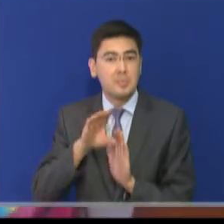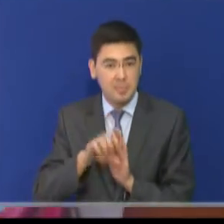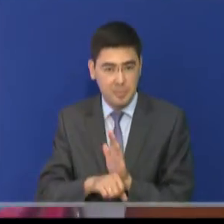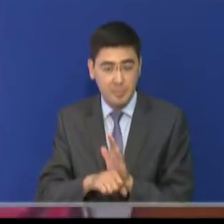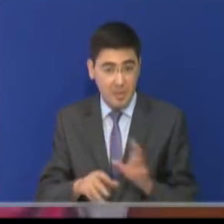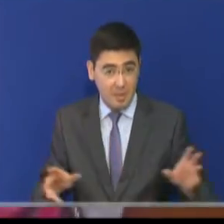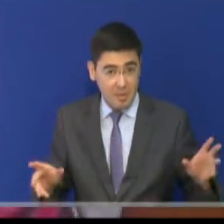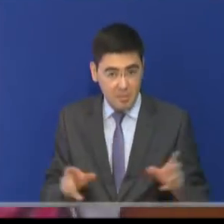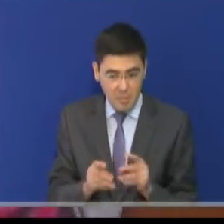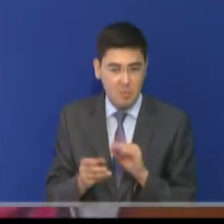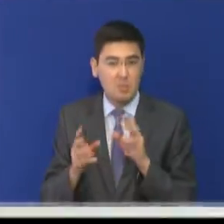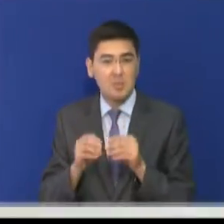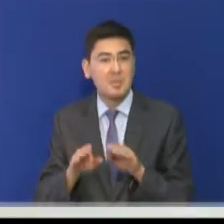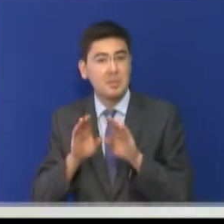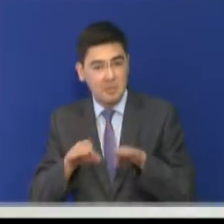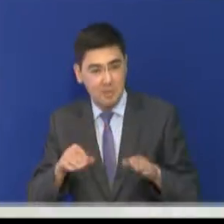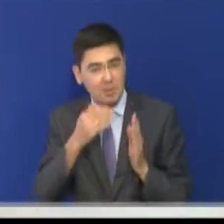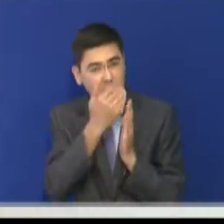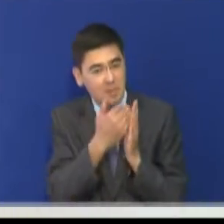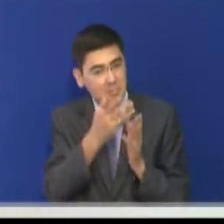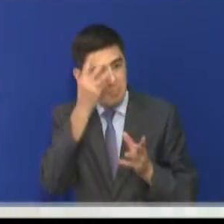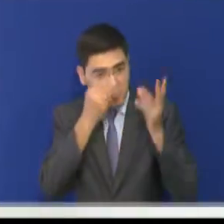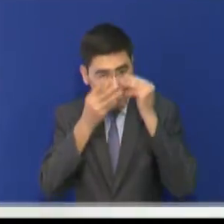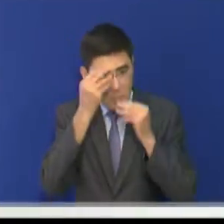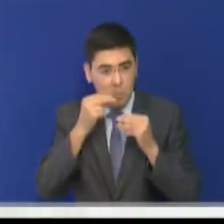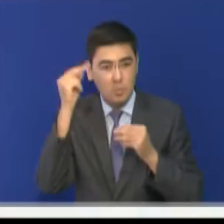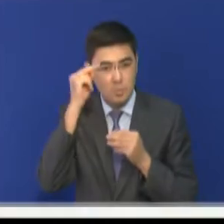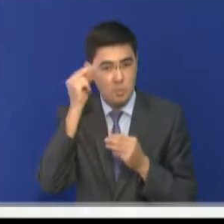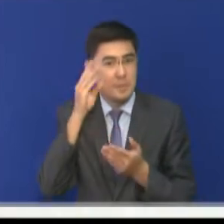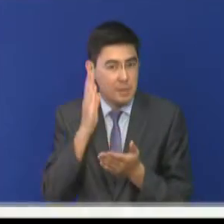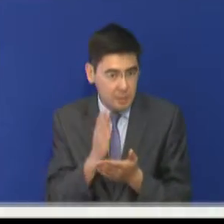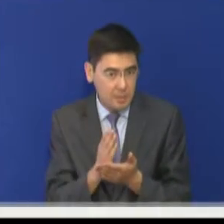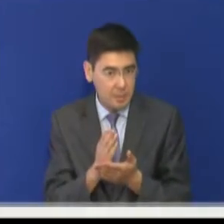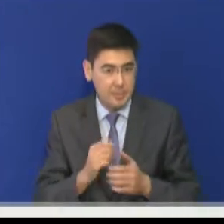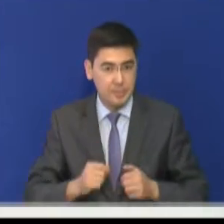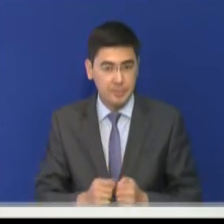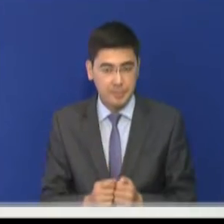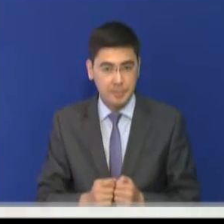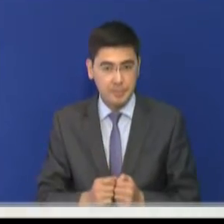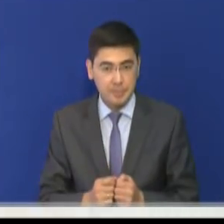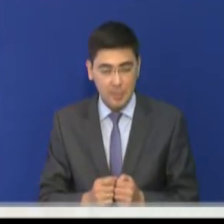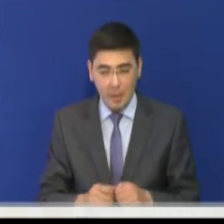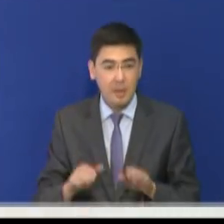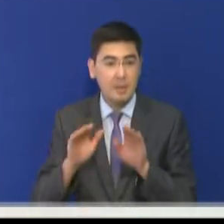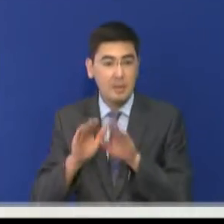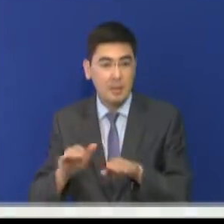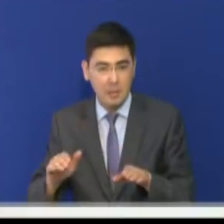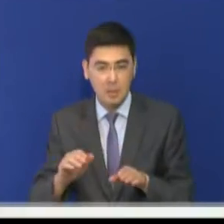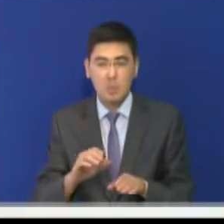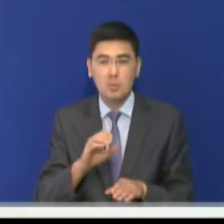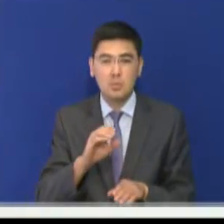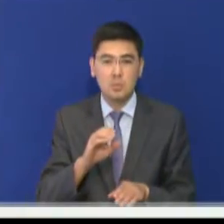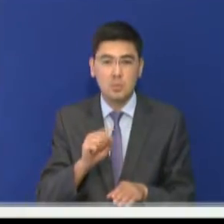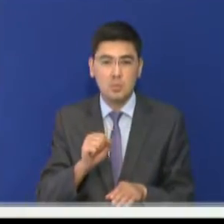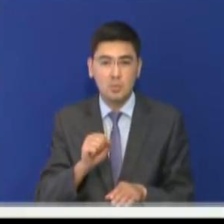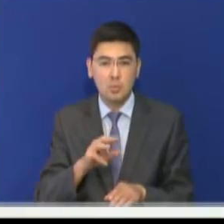совместными усилиями дети проходят необходимую программу обучения. В эти дни подводятся итоги этой работы. Дети проходят суммативное оценивание